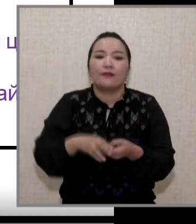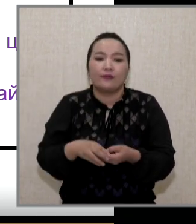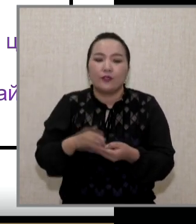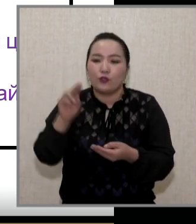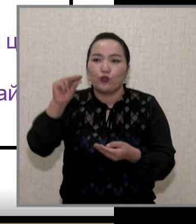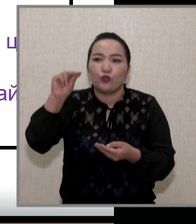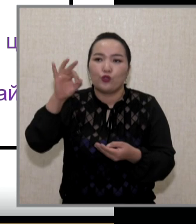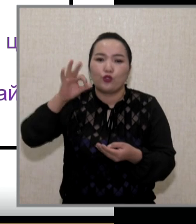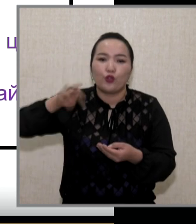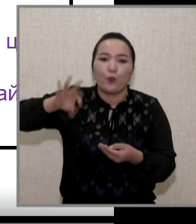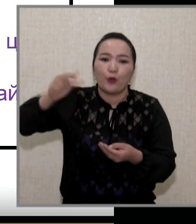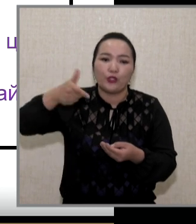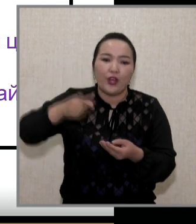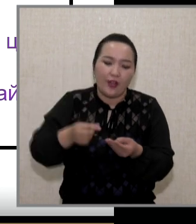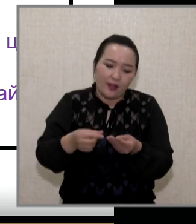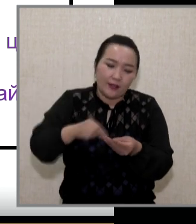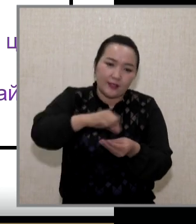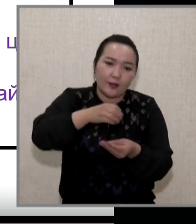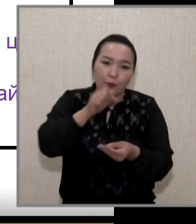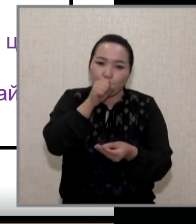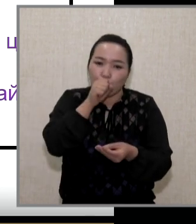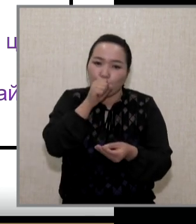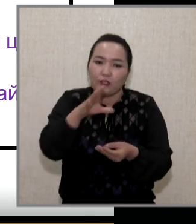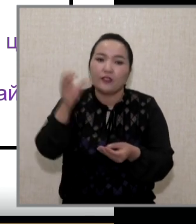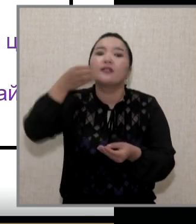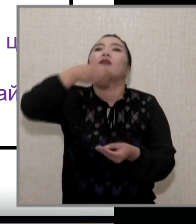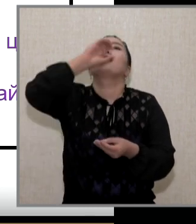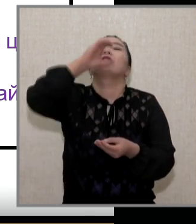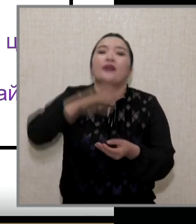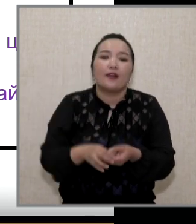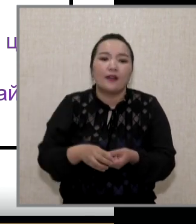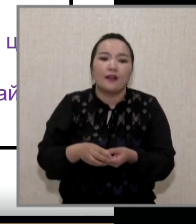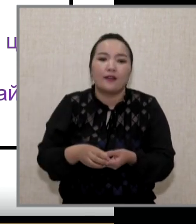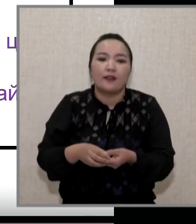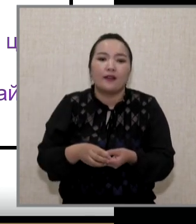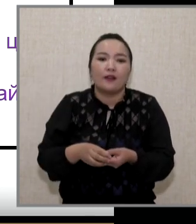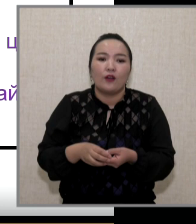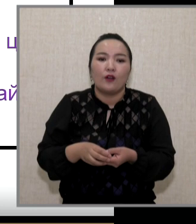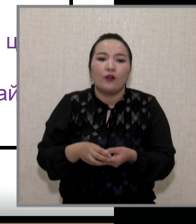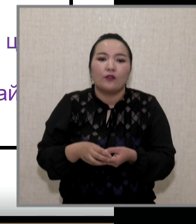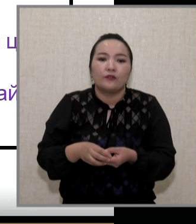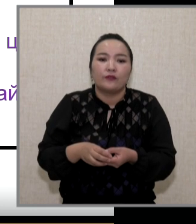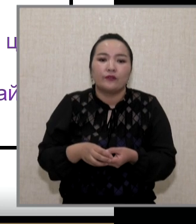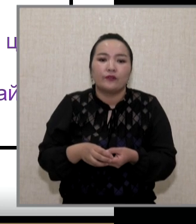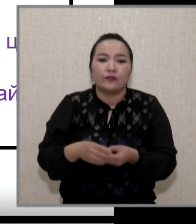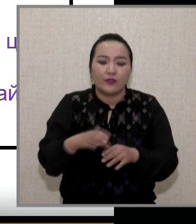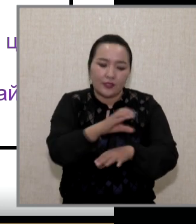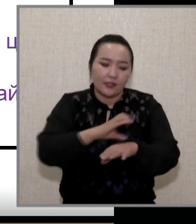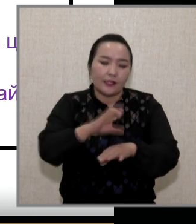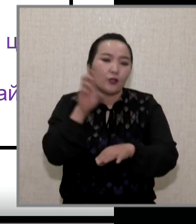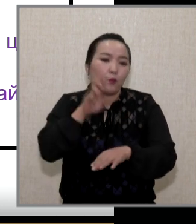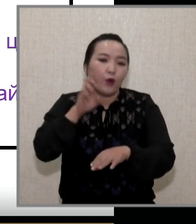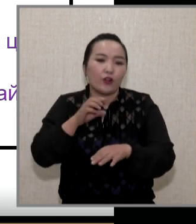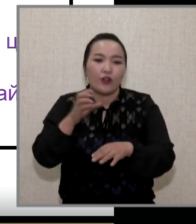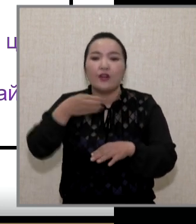чүмэг толгойны ястай цай, битүү цай, хорхог цай, сэлэнгийн бор цай гэх мэт маш олон төрлүүд байгаа нь харагдаж байна. За